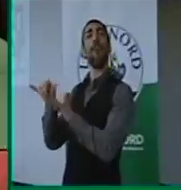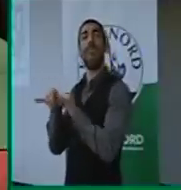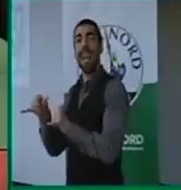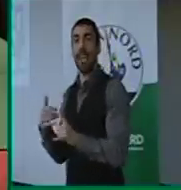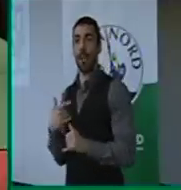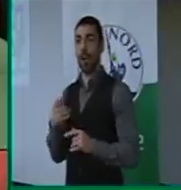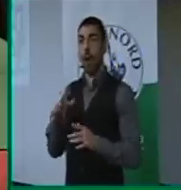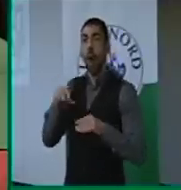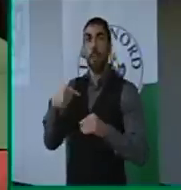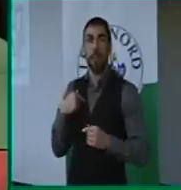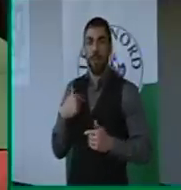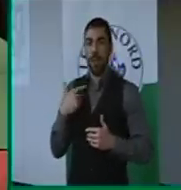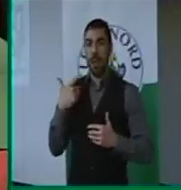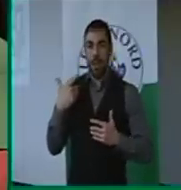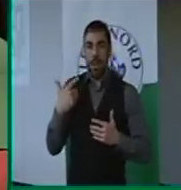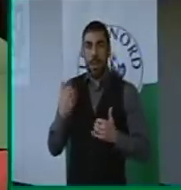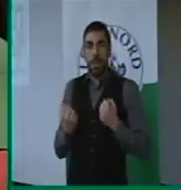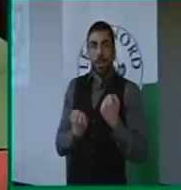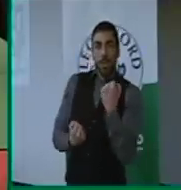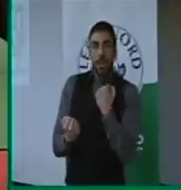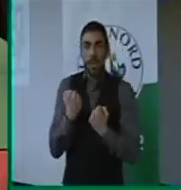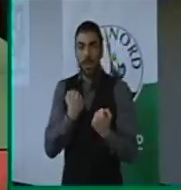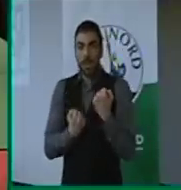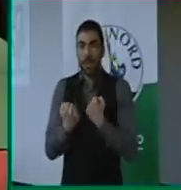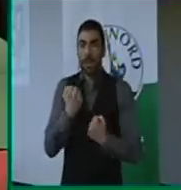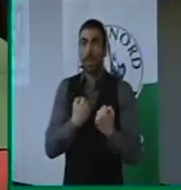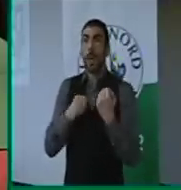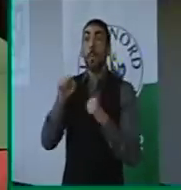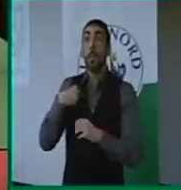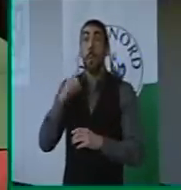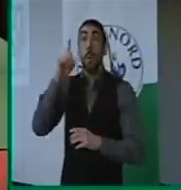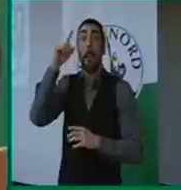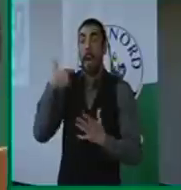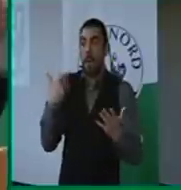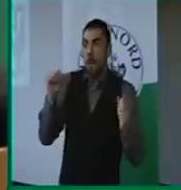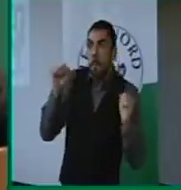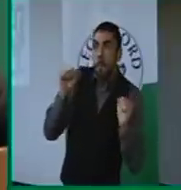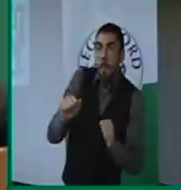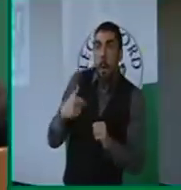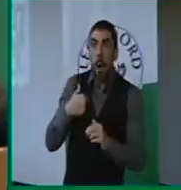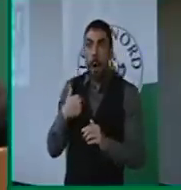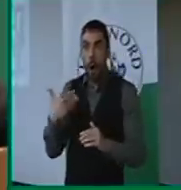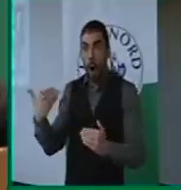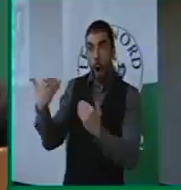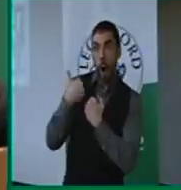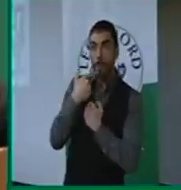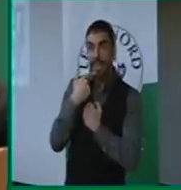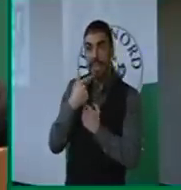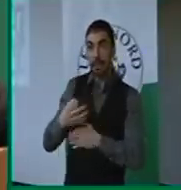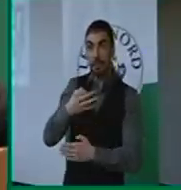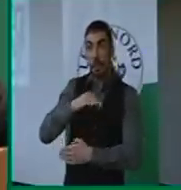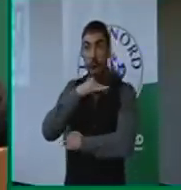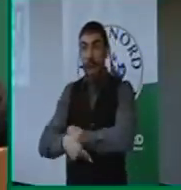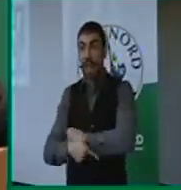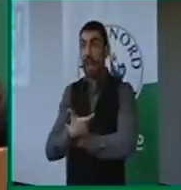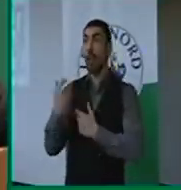molto molto male a un certo punto può alzare il ditino e dire ma sarà forse colpa della moneta che è troppo